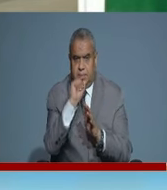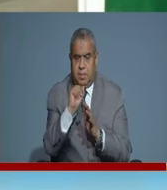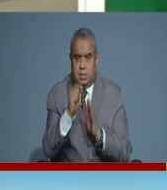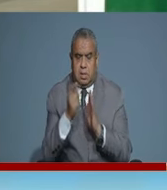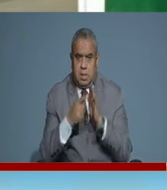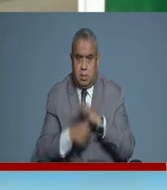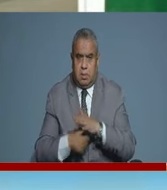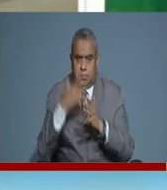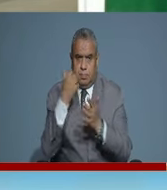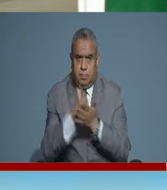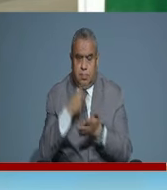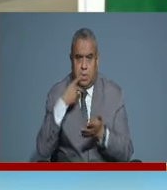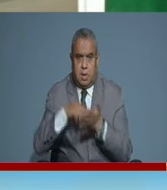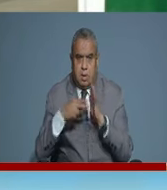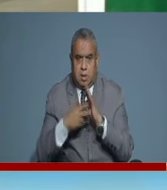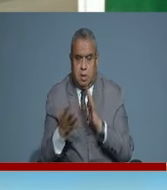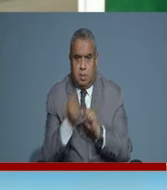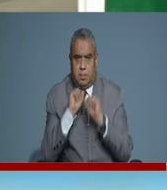وجعل